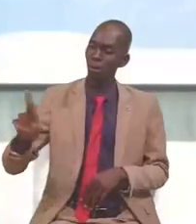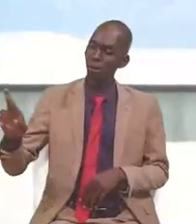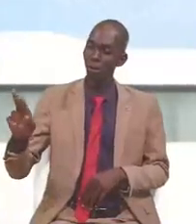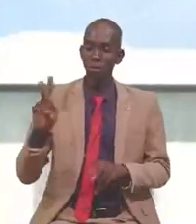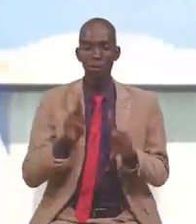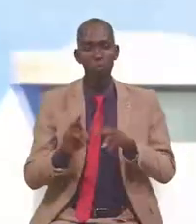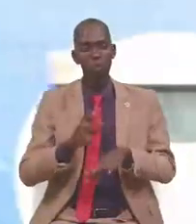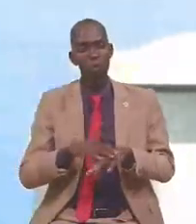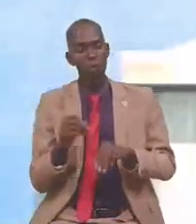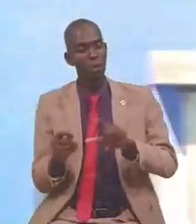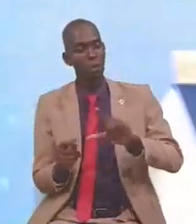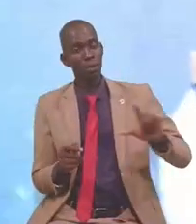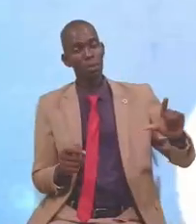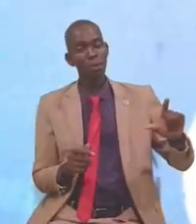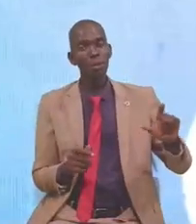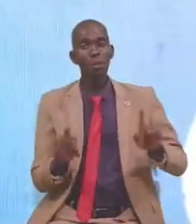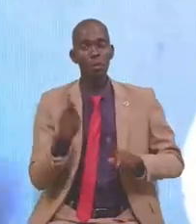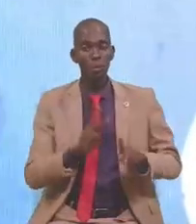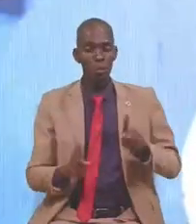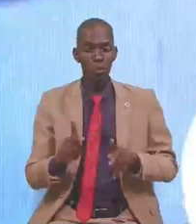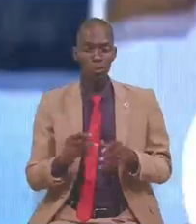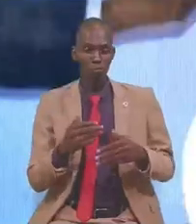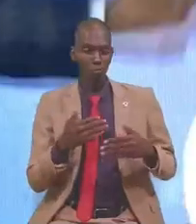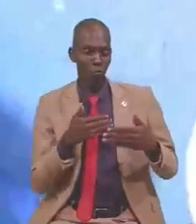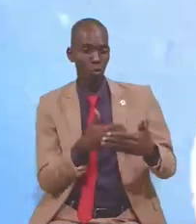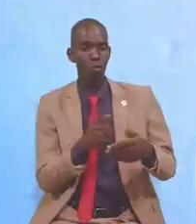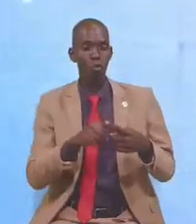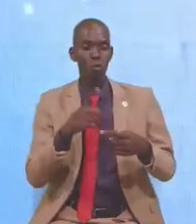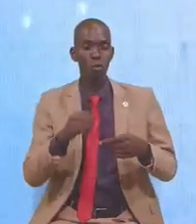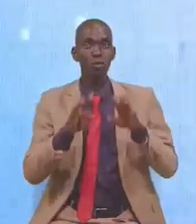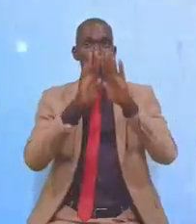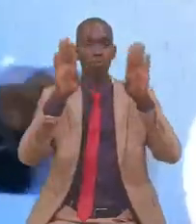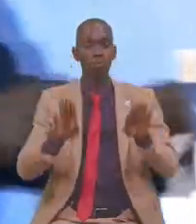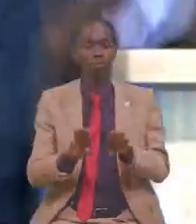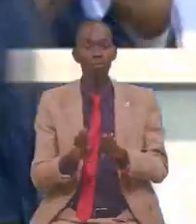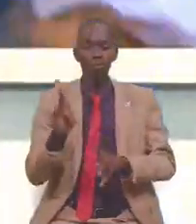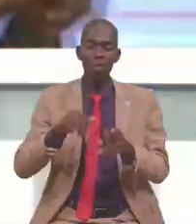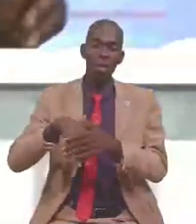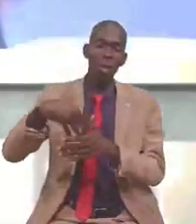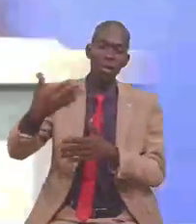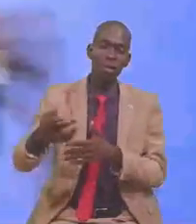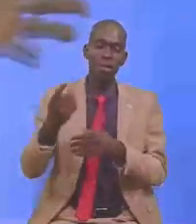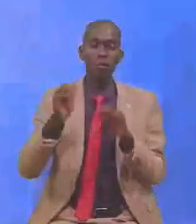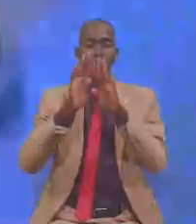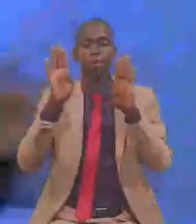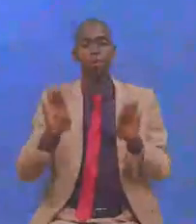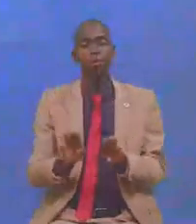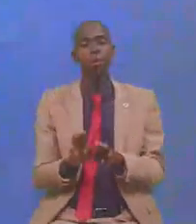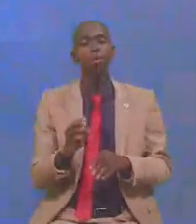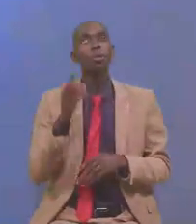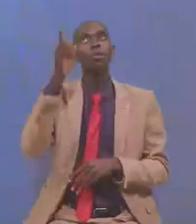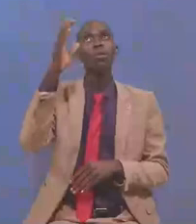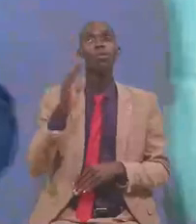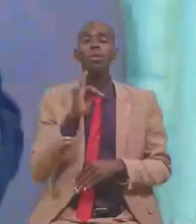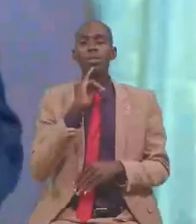droite, ceux qui sont dans l'enceinte, ceux qui sont hors de l'enceinte, Dieu est pour tout